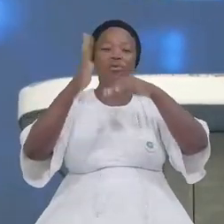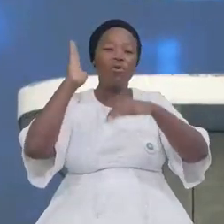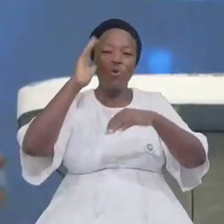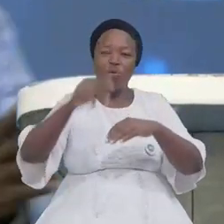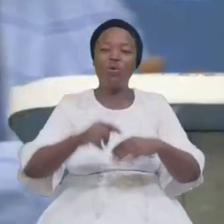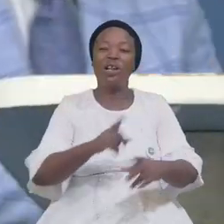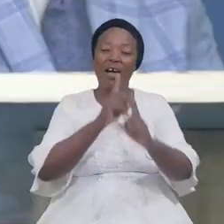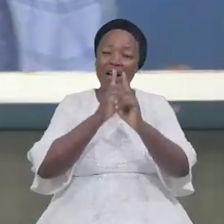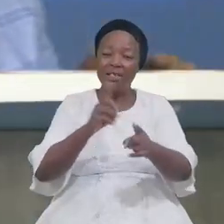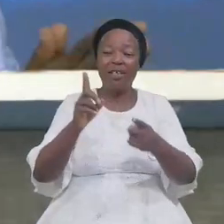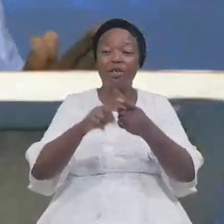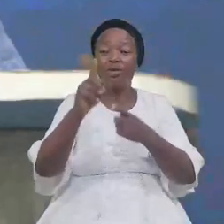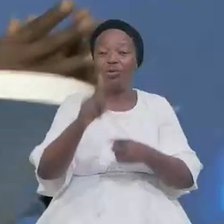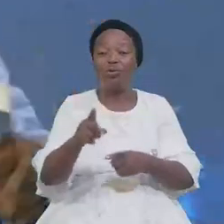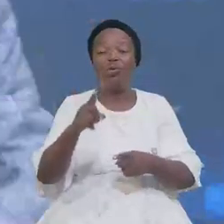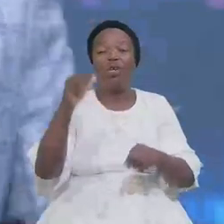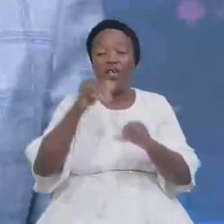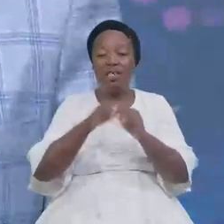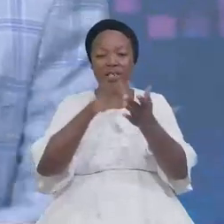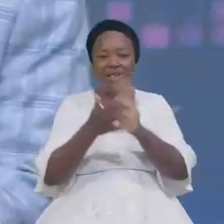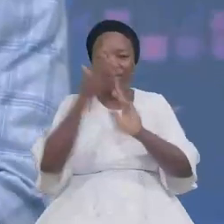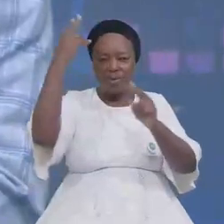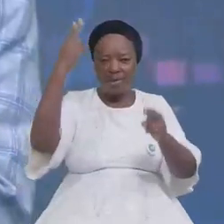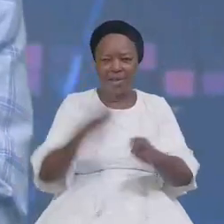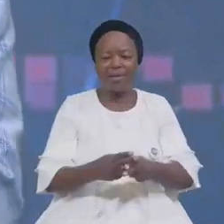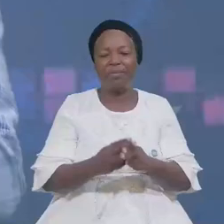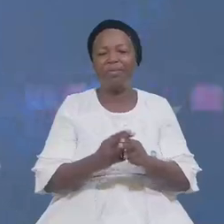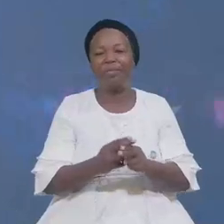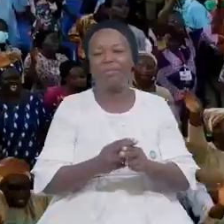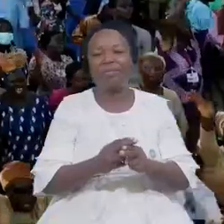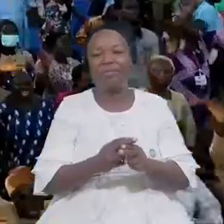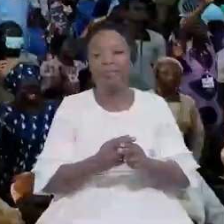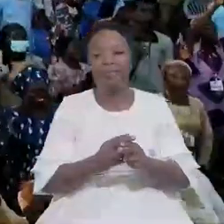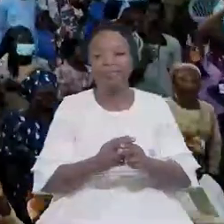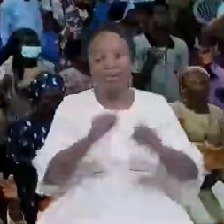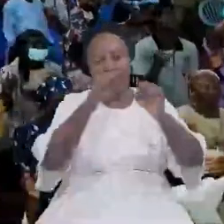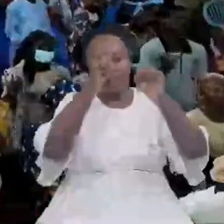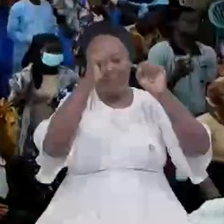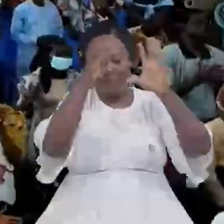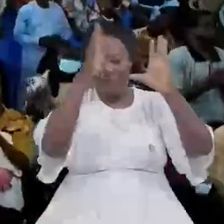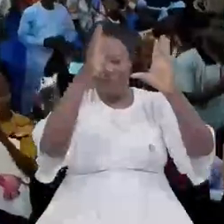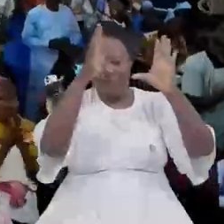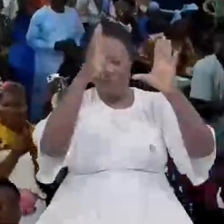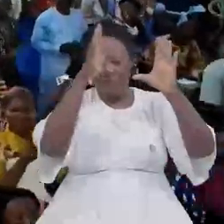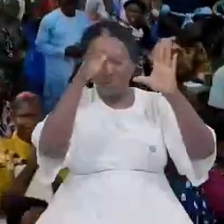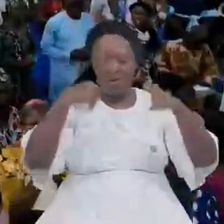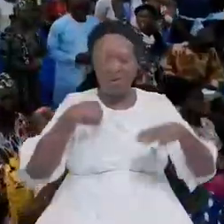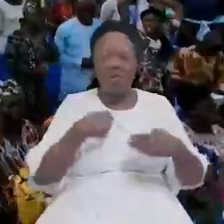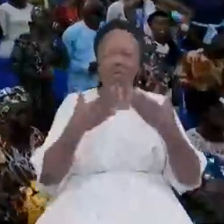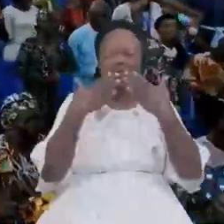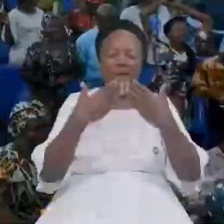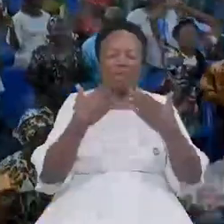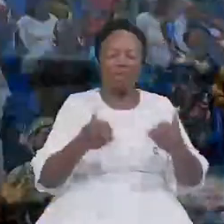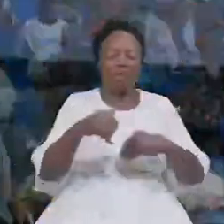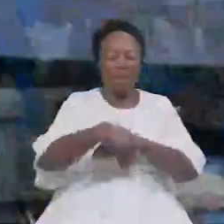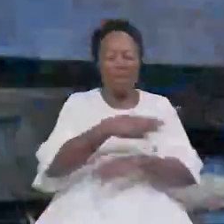soir, le ciel va répondre à tous vos cas au nom de Jésus-Christ. Père, nous te remercions